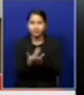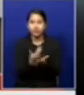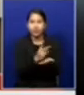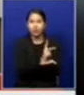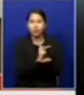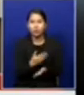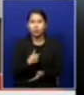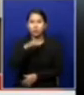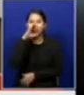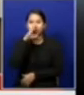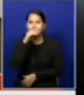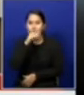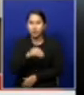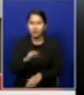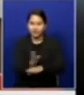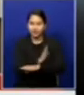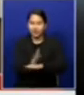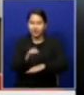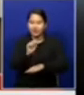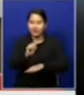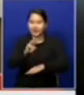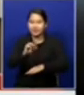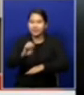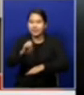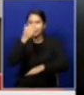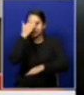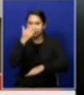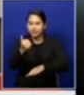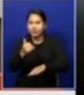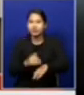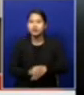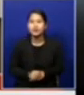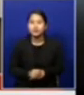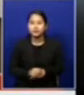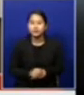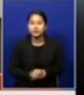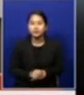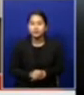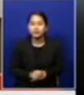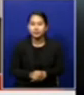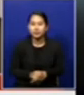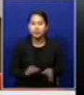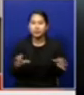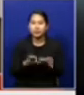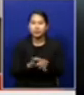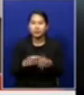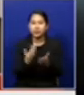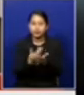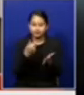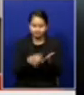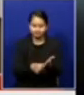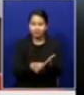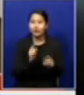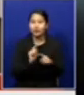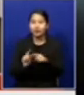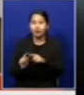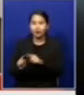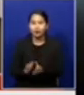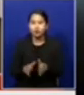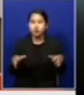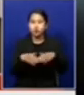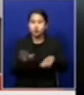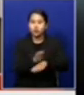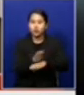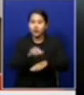พูดถึงเรื่องเศรษฐกิจ SME หรือซอฟท์โลนนะครับหรือการตราสารหนี้ซึ่งจริงๆแล้วในกลุ่ม SME